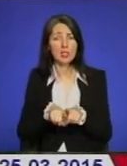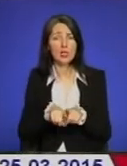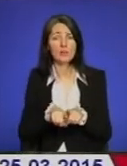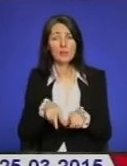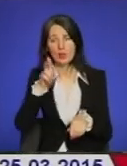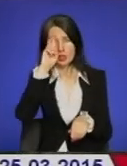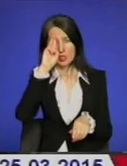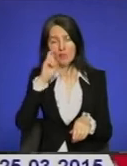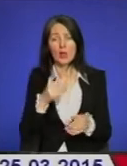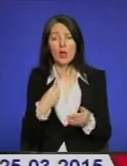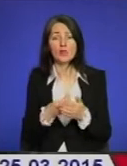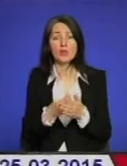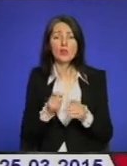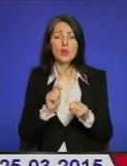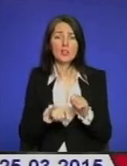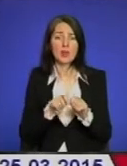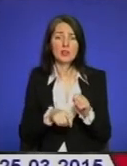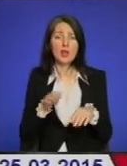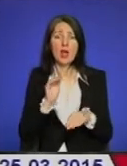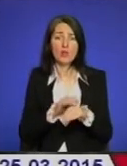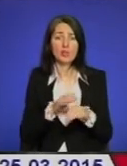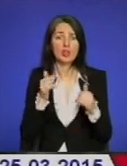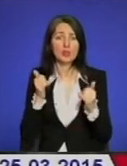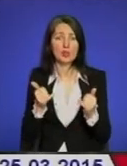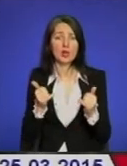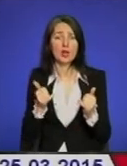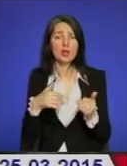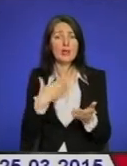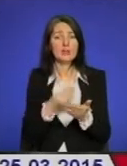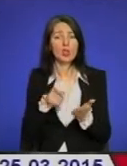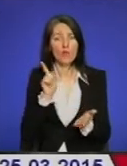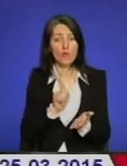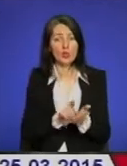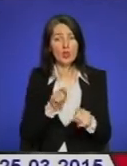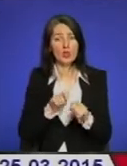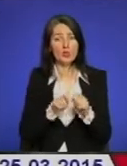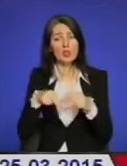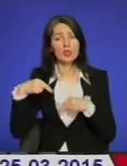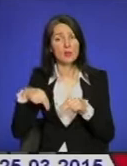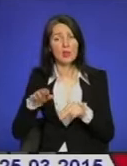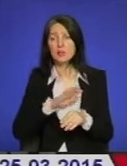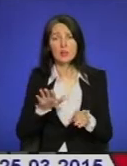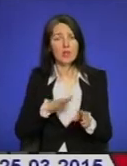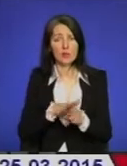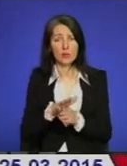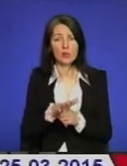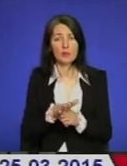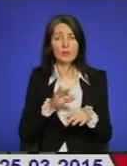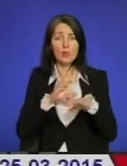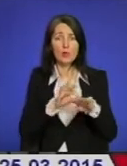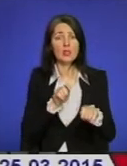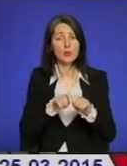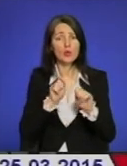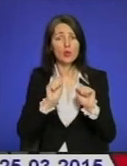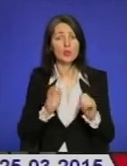державної фінансової інспекції фактично зараз свою функцію інспекція праці не здійснює провести перевірку